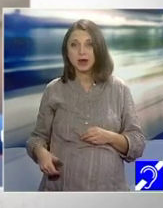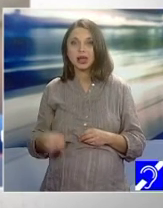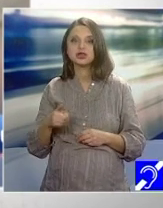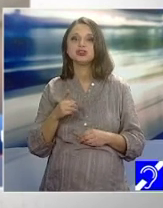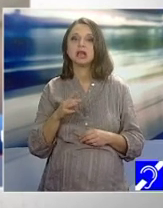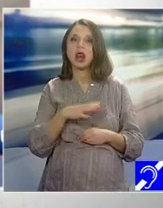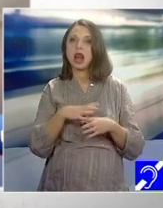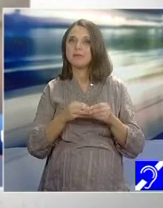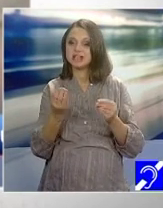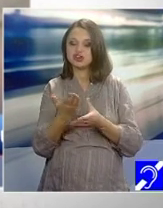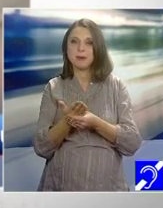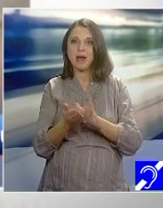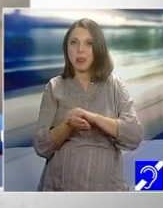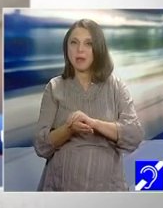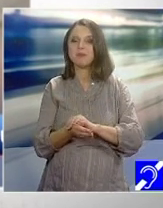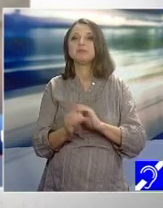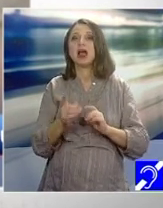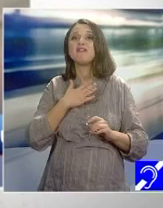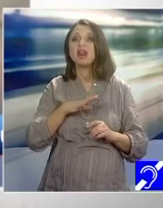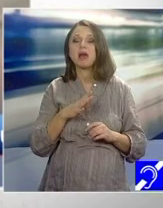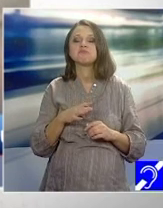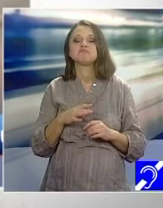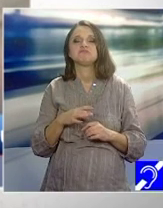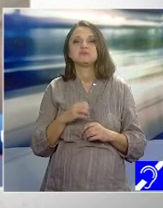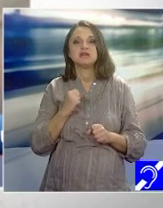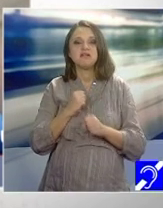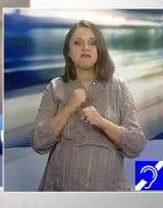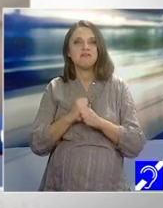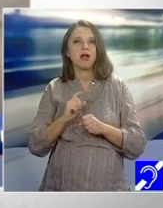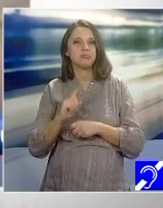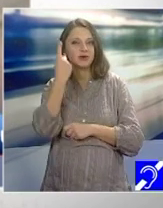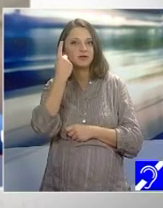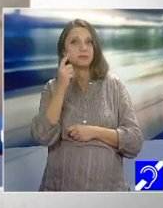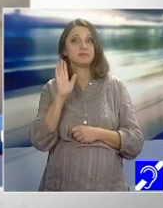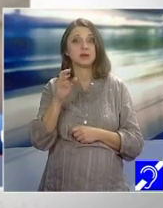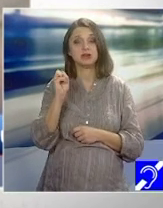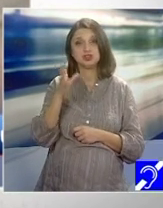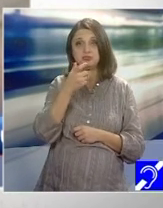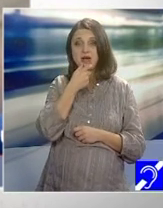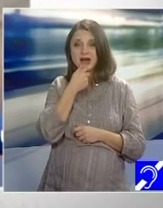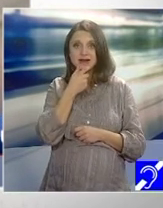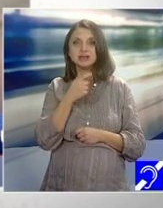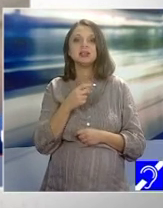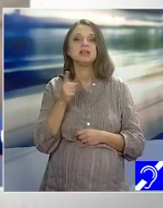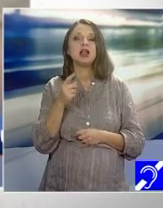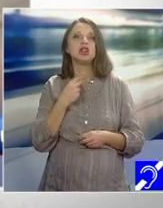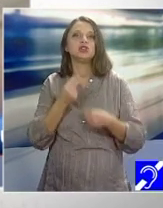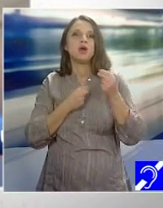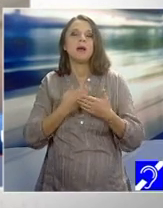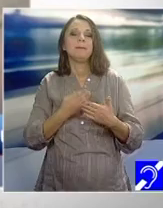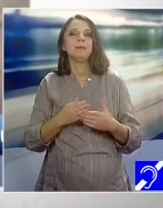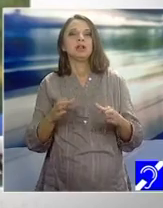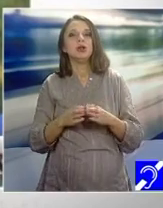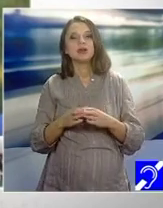cu orice preț să facă performanță în sportul cu balonul oval. La doar 15 ani, Teodor joacă pentru echipa de